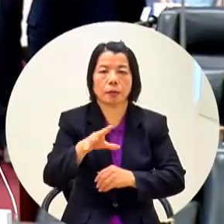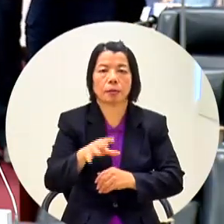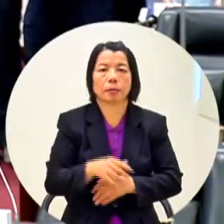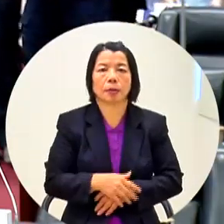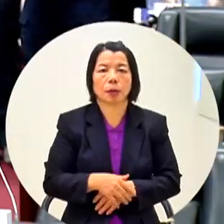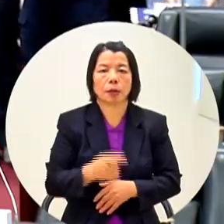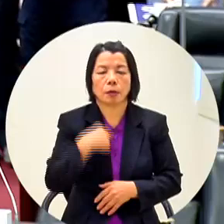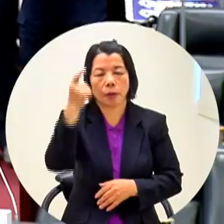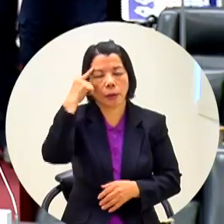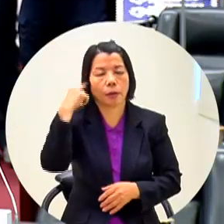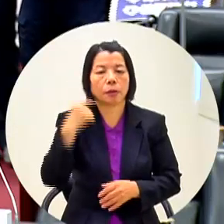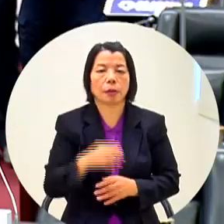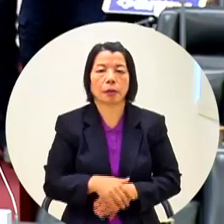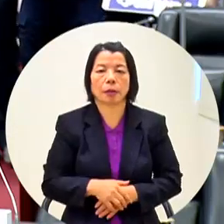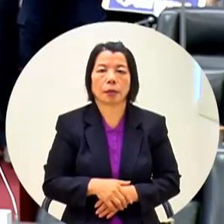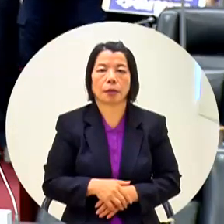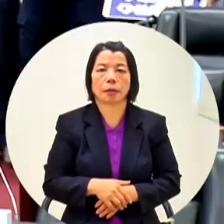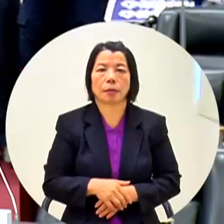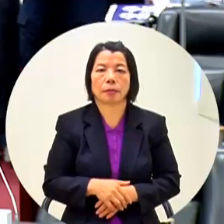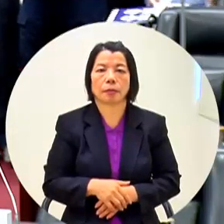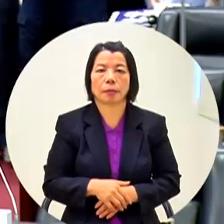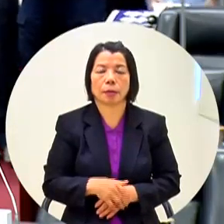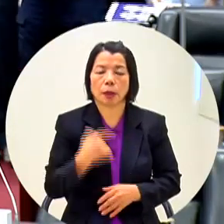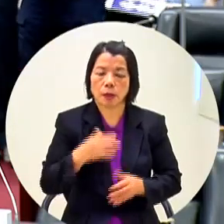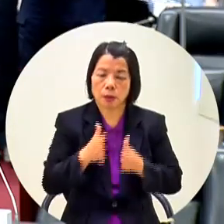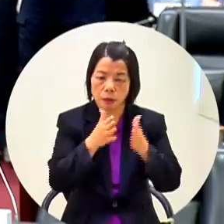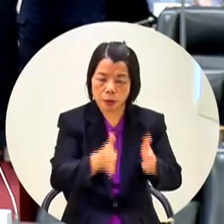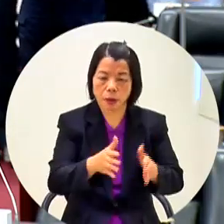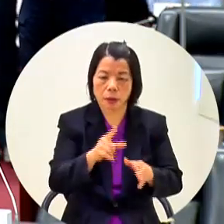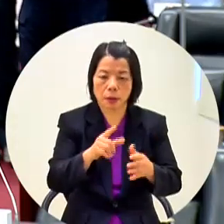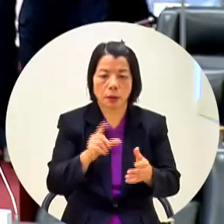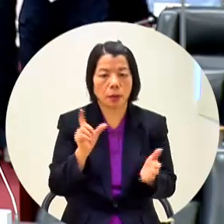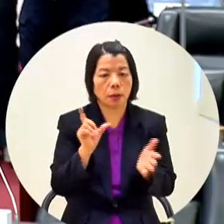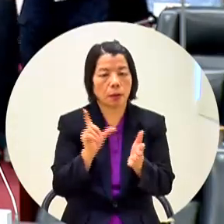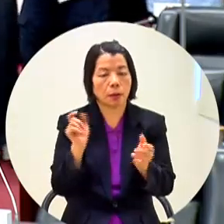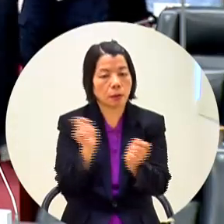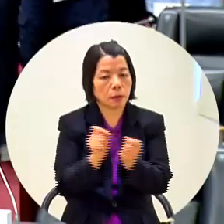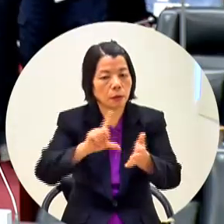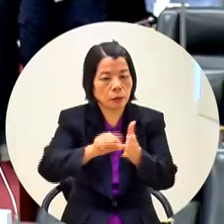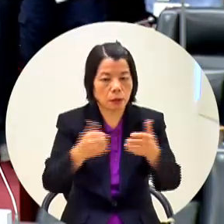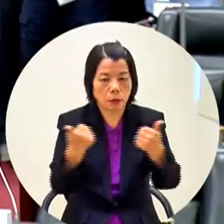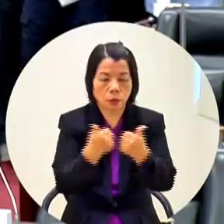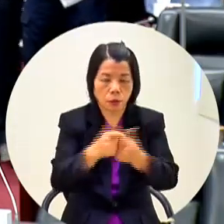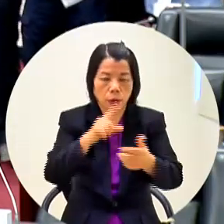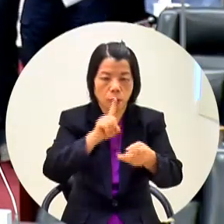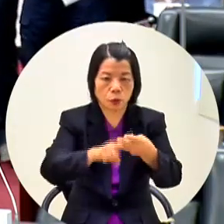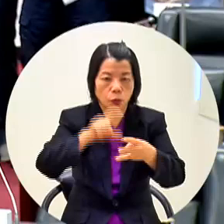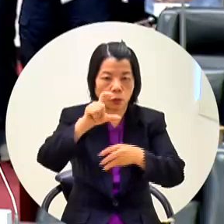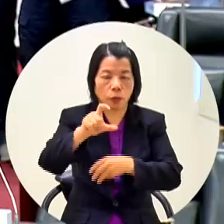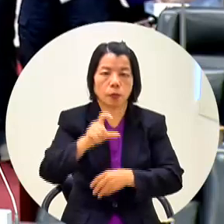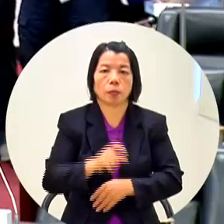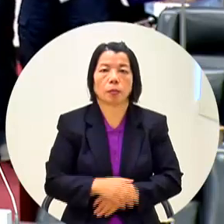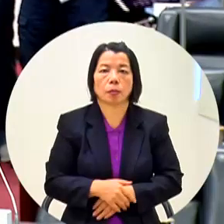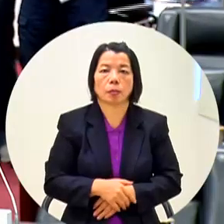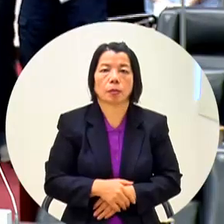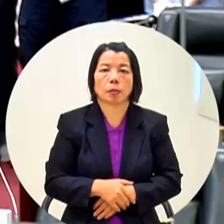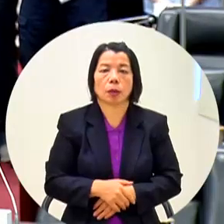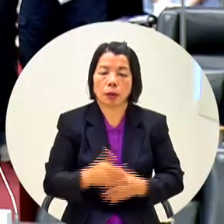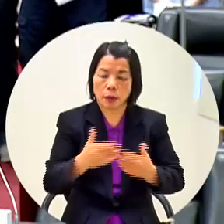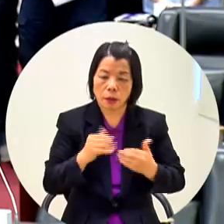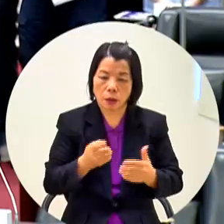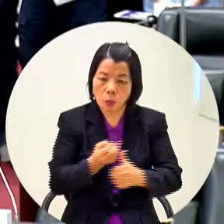到非常的遗憾呐哦。我想针对这次的临时会的主题啊，我们是要防